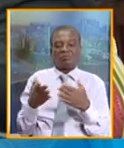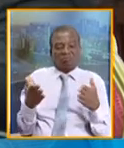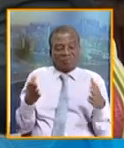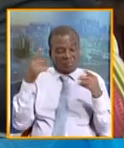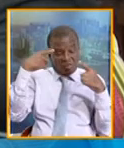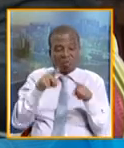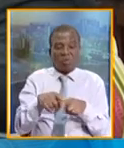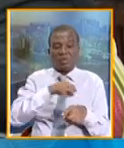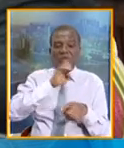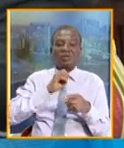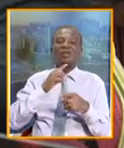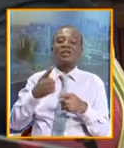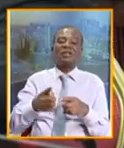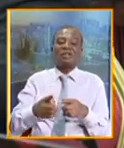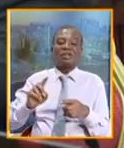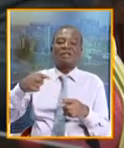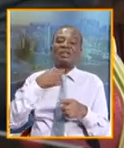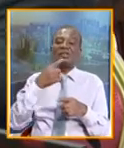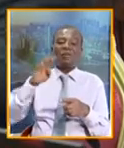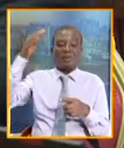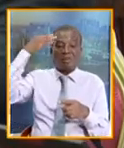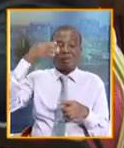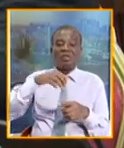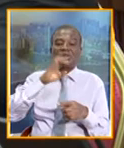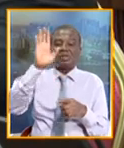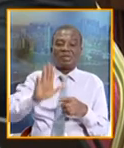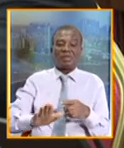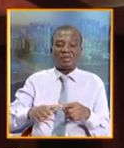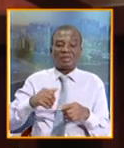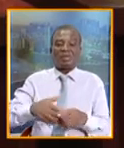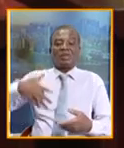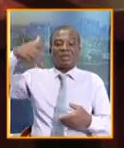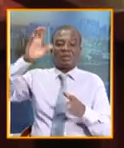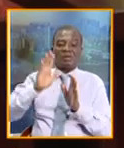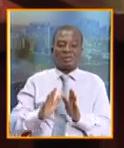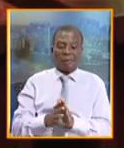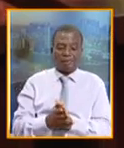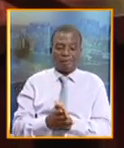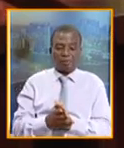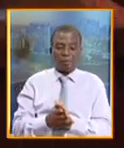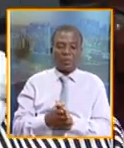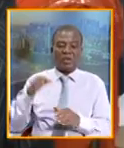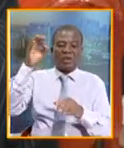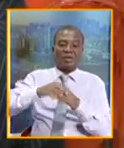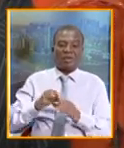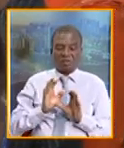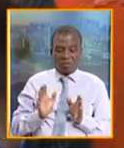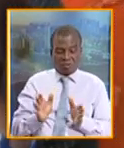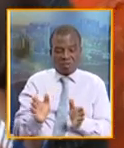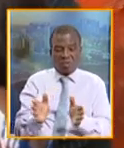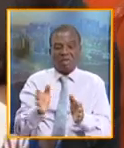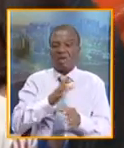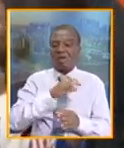concessions. Et je dis, dites au Premier ministre que moi je salue sa grandeur. Mais le temps court et les élections approchent,